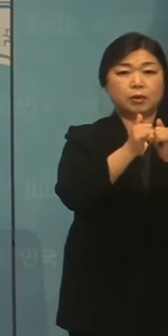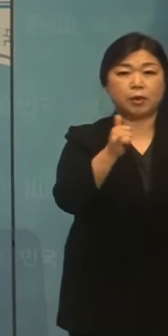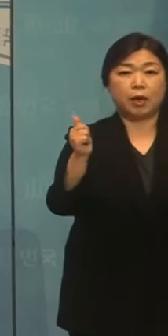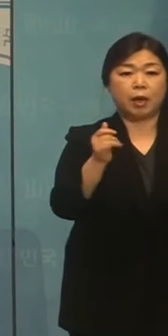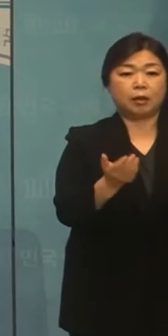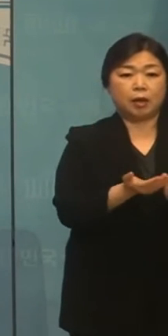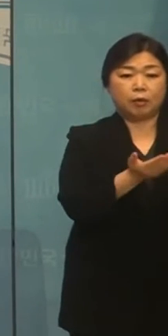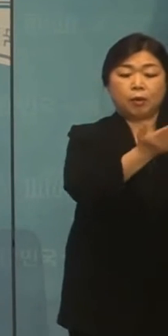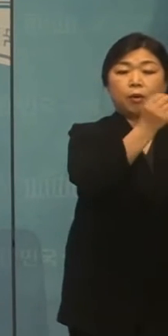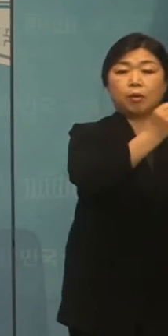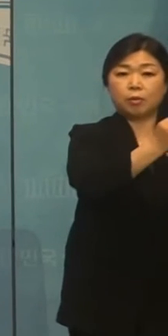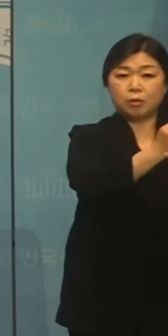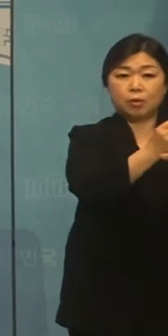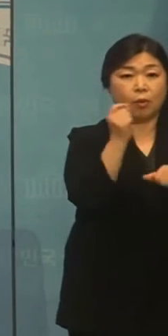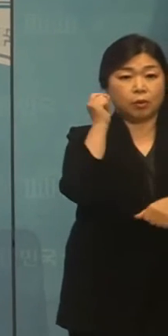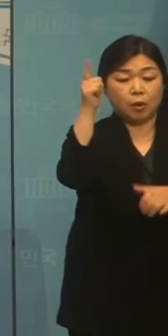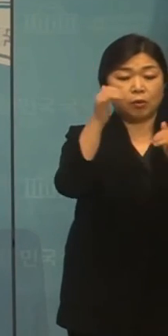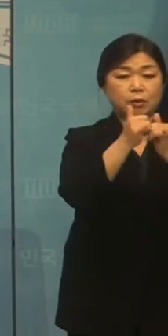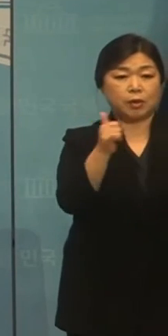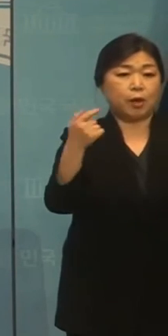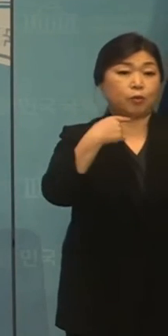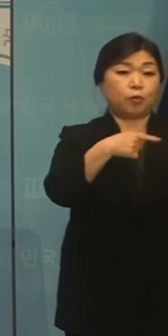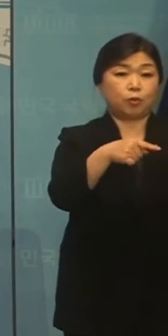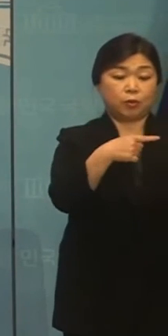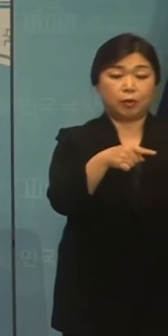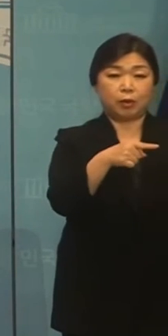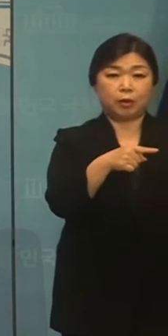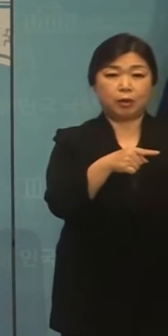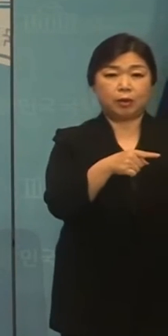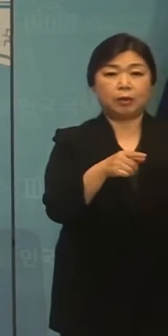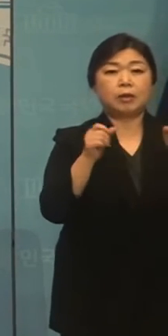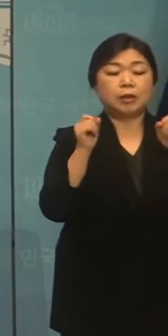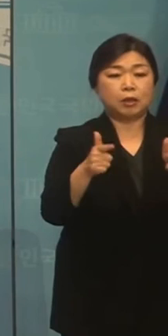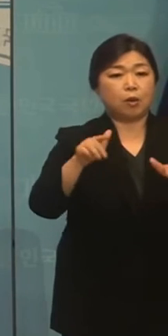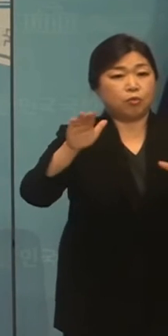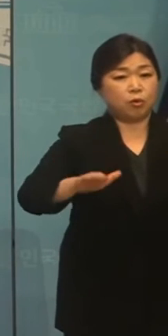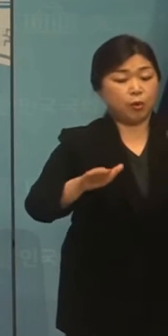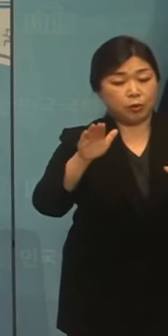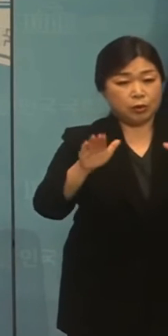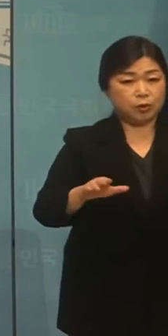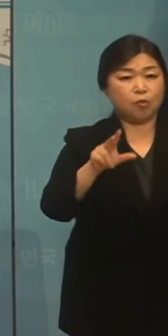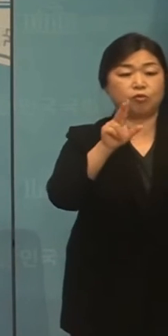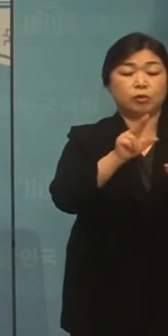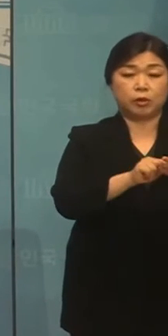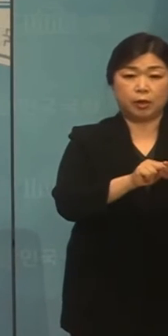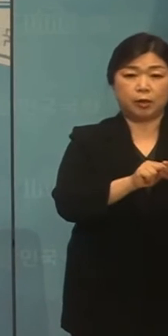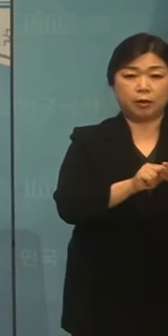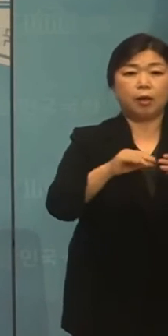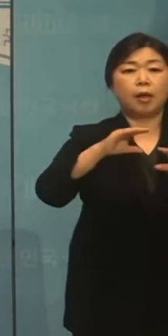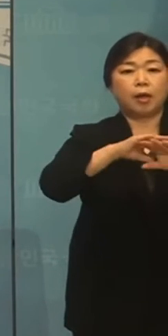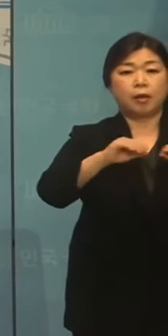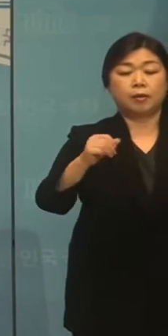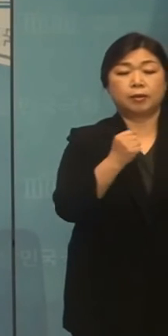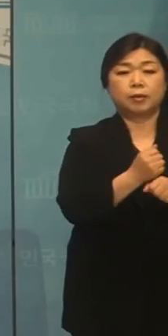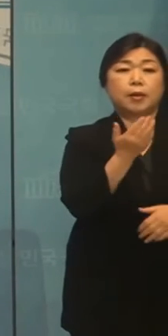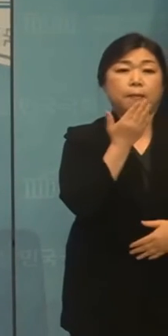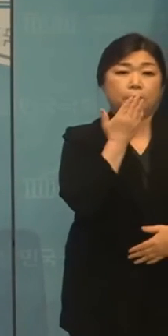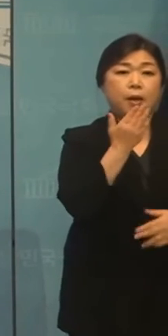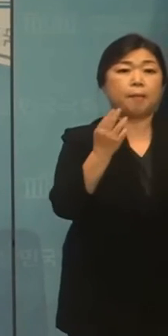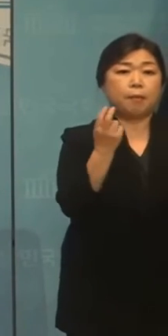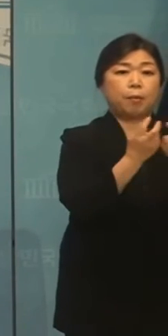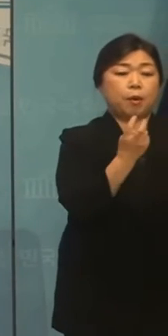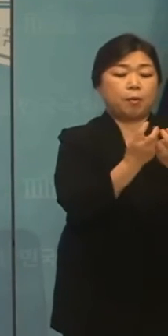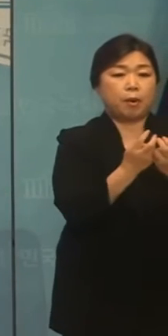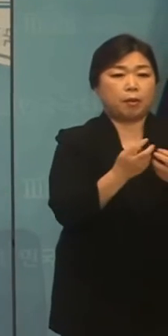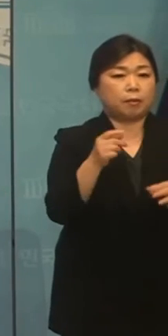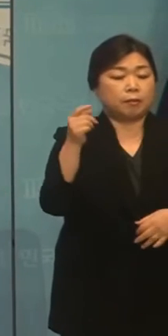양성을 하면서도 영재 교육의 기회 불평 등 문제를 해결할 수 있는